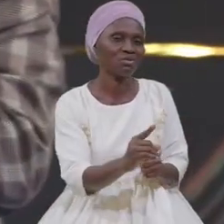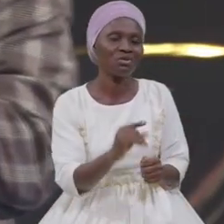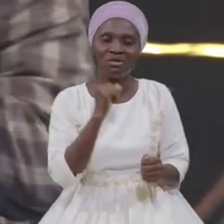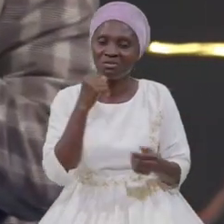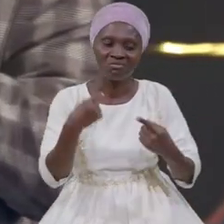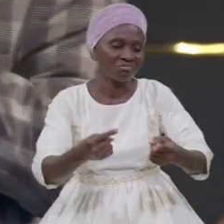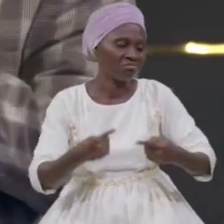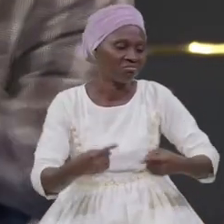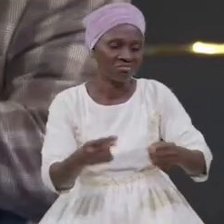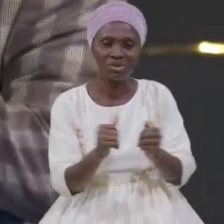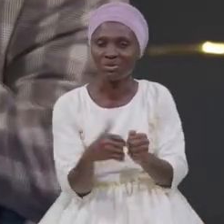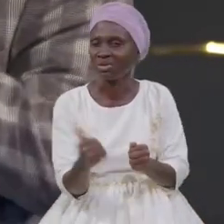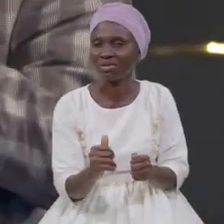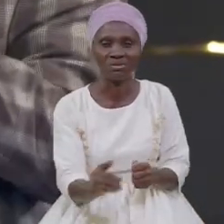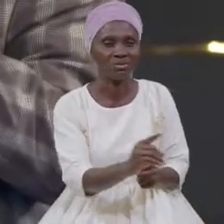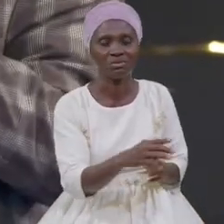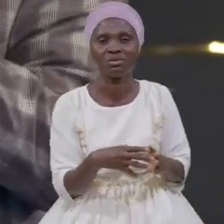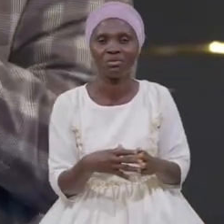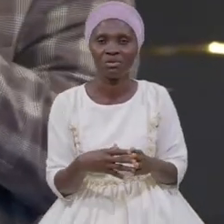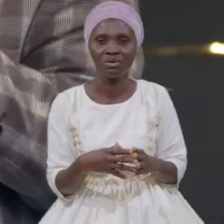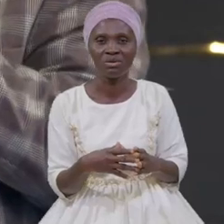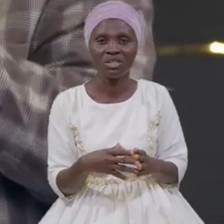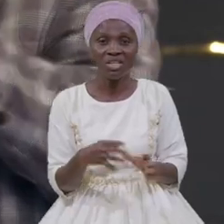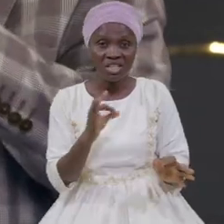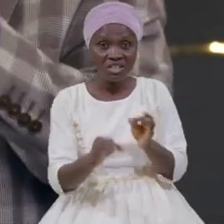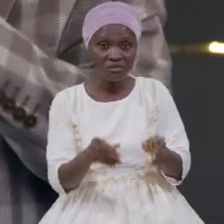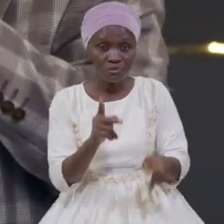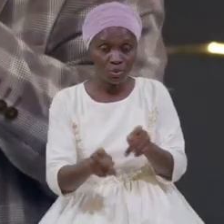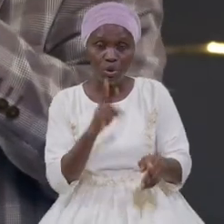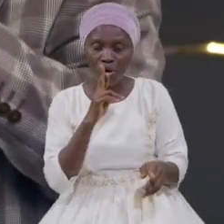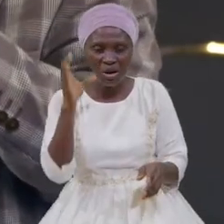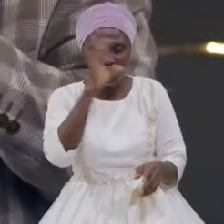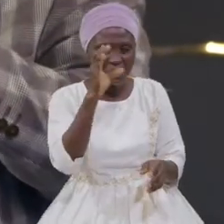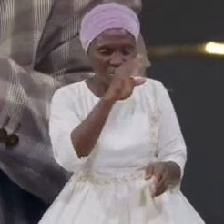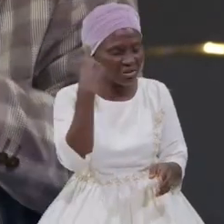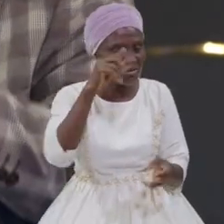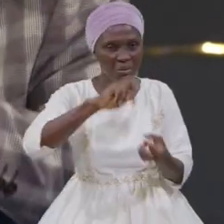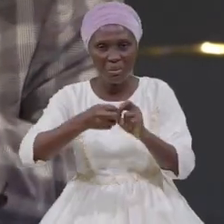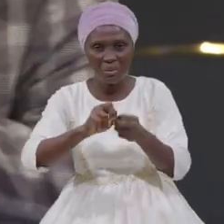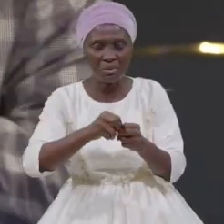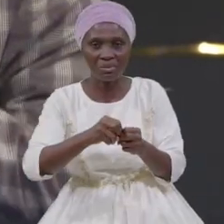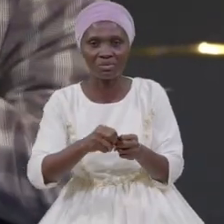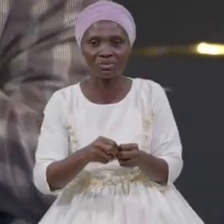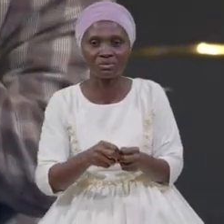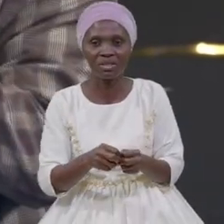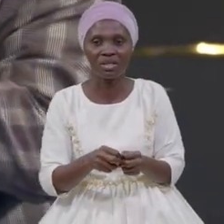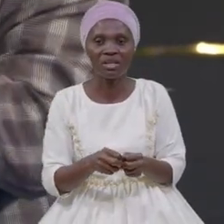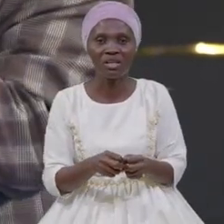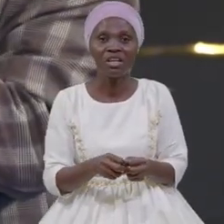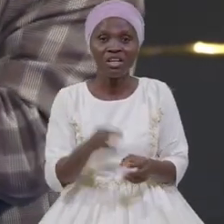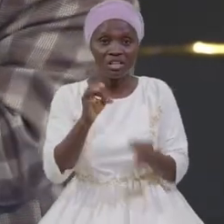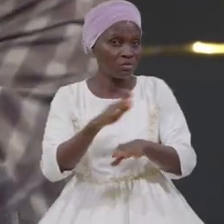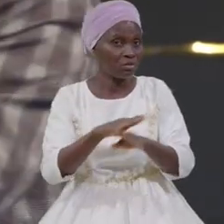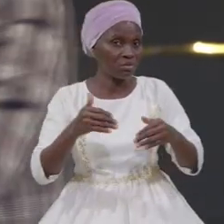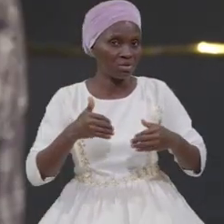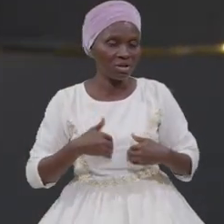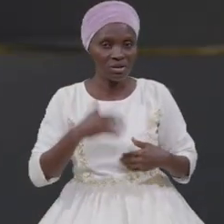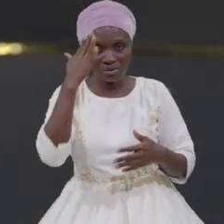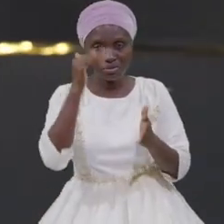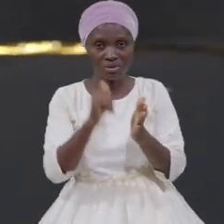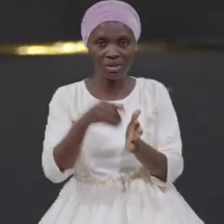ce qui leur appartient. Ou même s'ils cherchent ce qui t'appartient, tu sais que Dieu pourvoira mes besoins. Selon sa richesse avec gloire